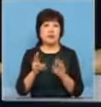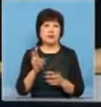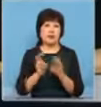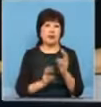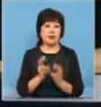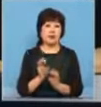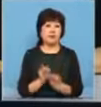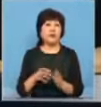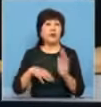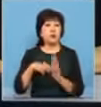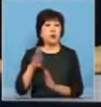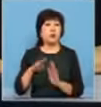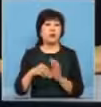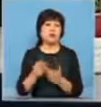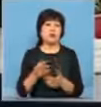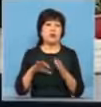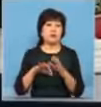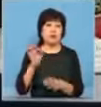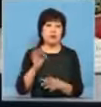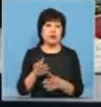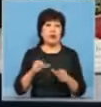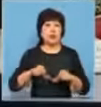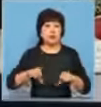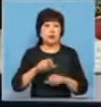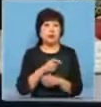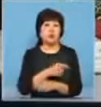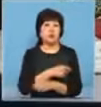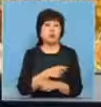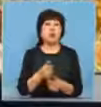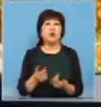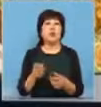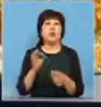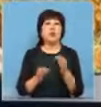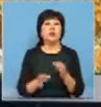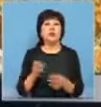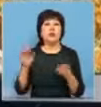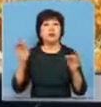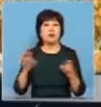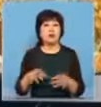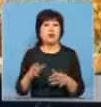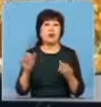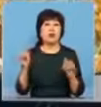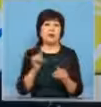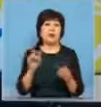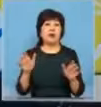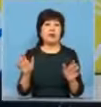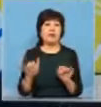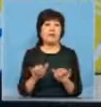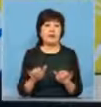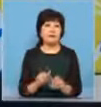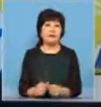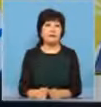А лучших из лучших определяли члены компетентного жюри, в состав которого вошли представители ресторанов и кафе областного центра.